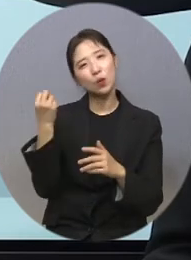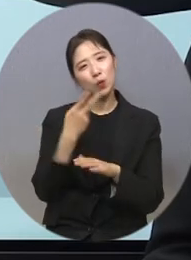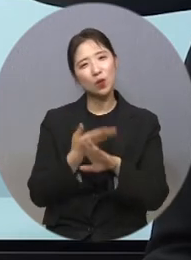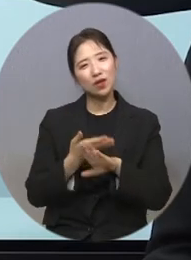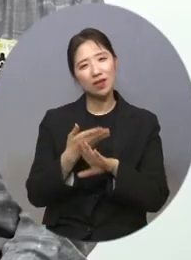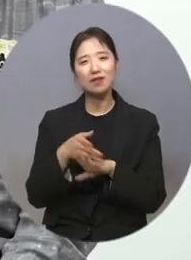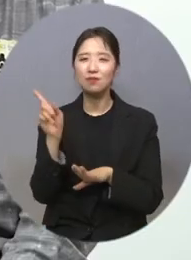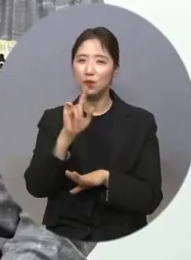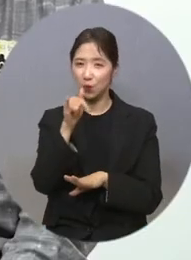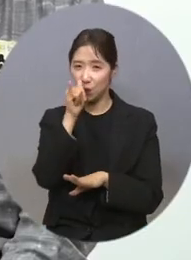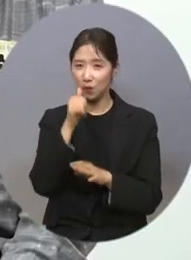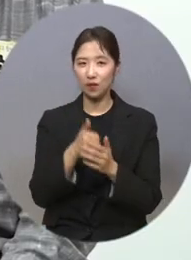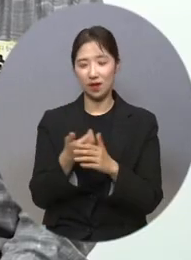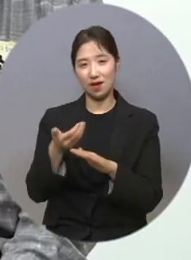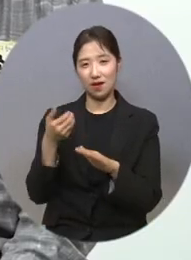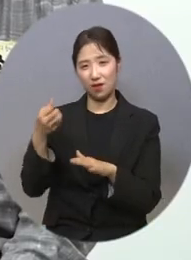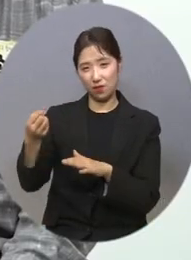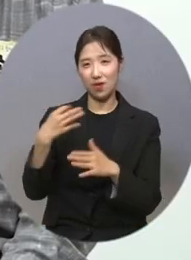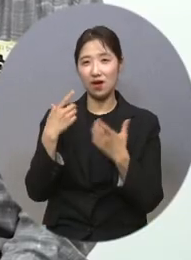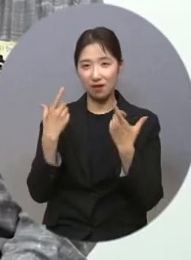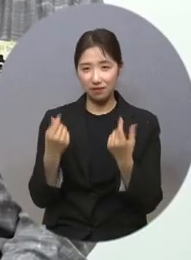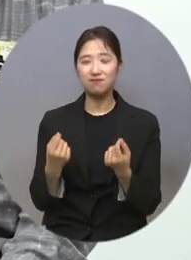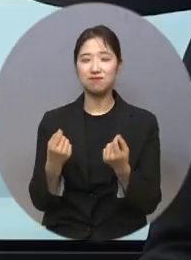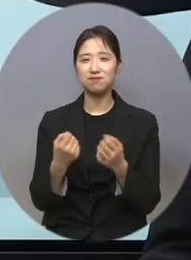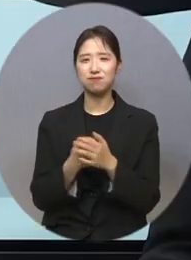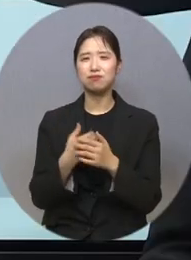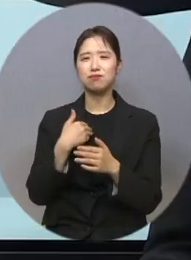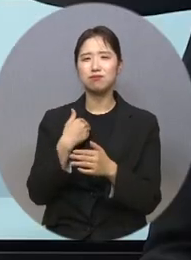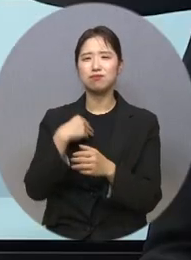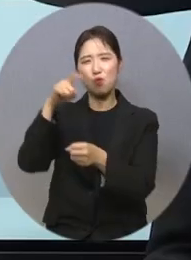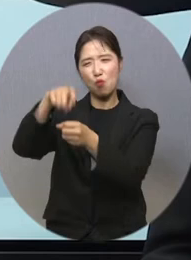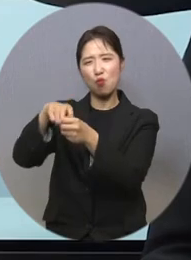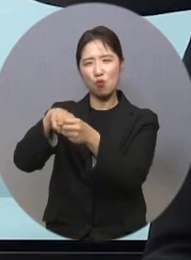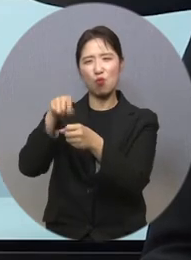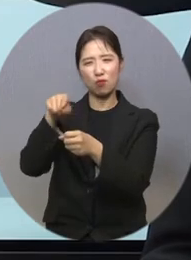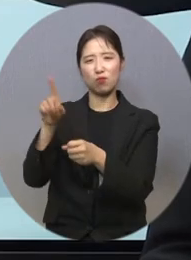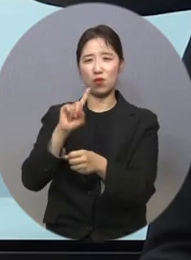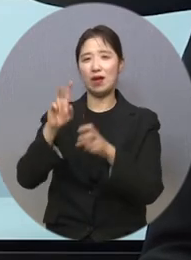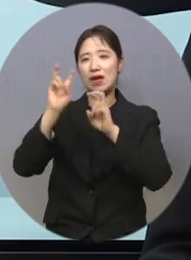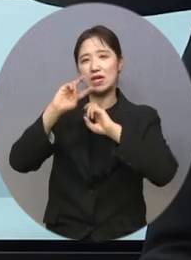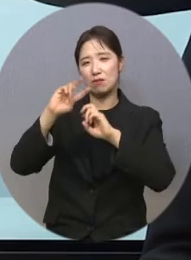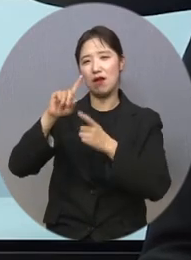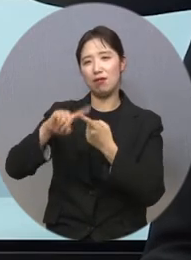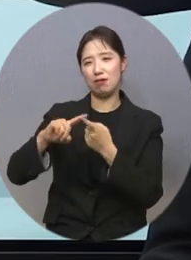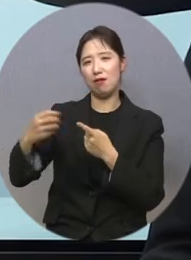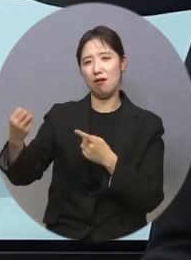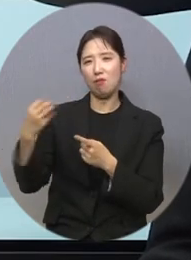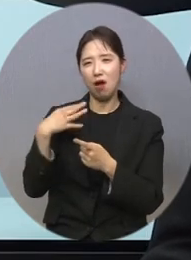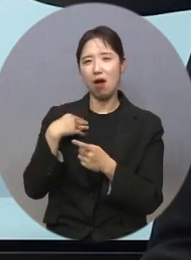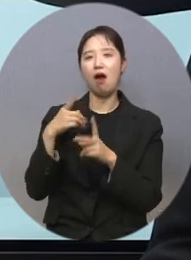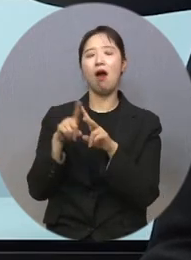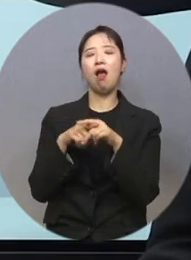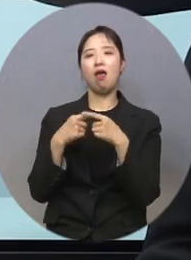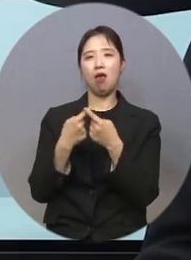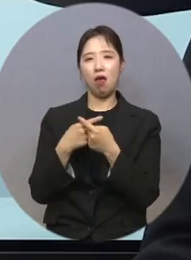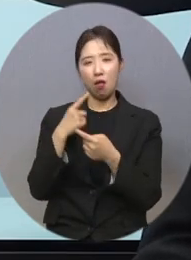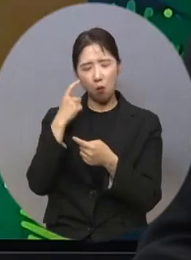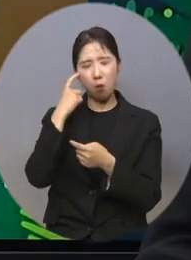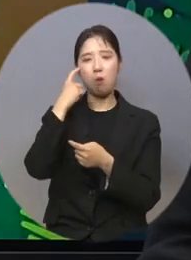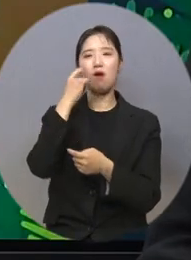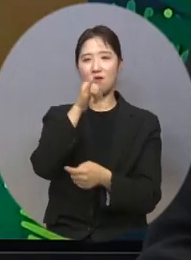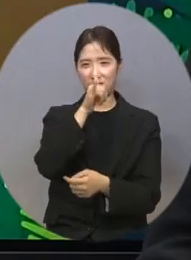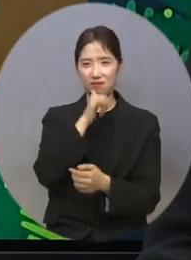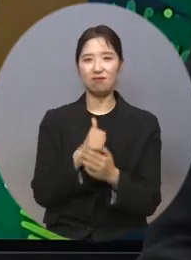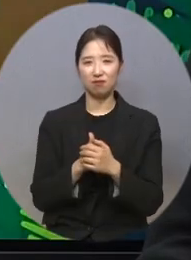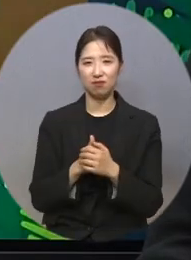있을까요? 우리 아까 이제 우리 말씀 주셨을 때 진로 얘기, 아까 이제 음악 얘기 말씀 주시니까 이해가 좀